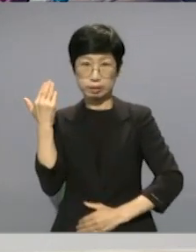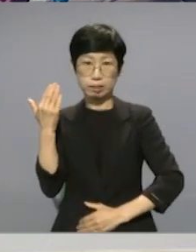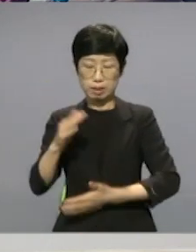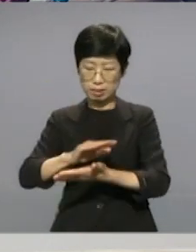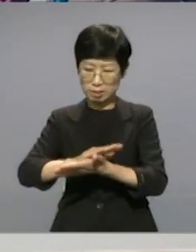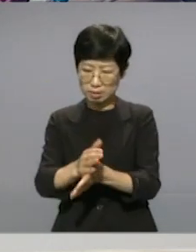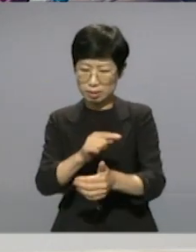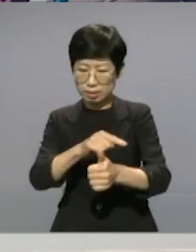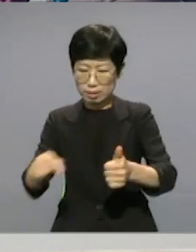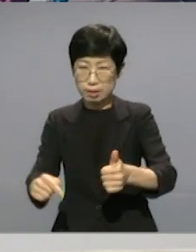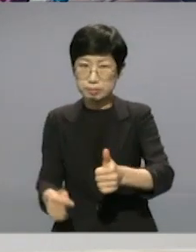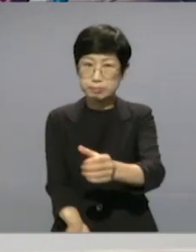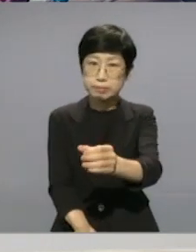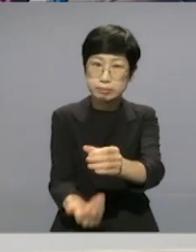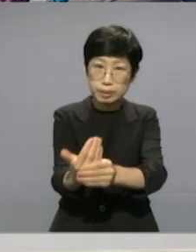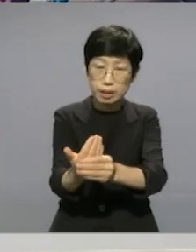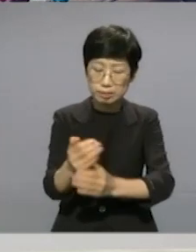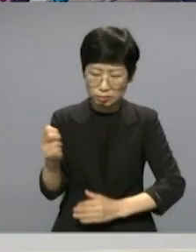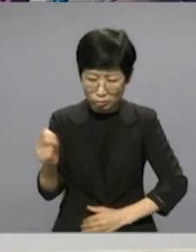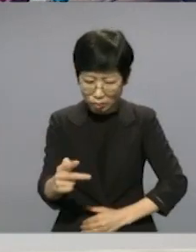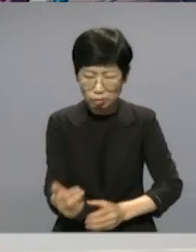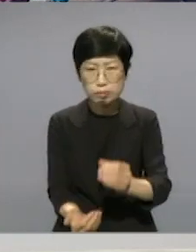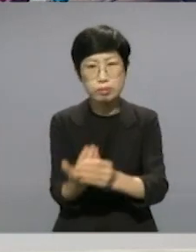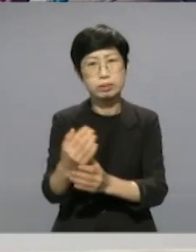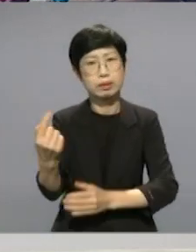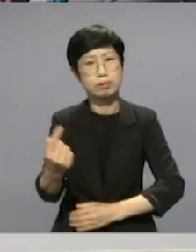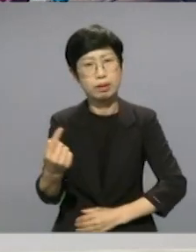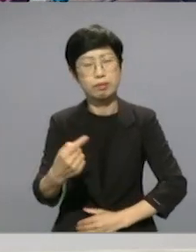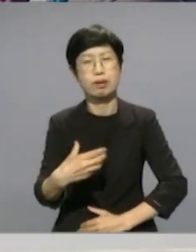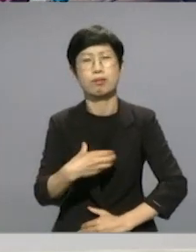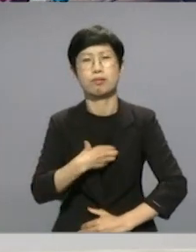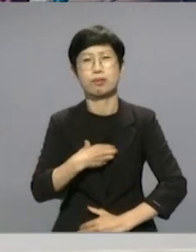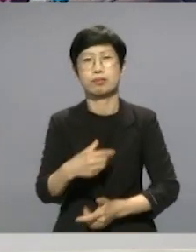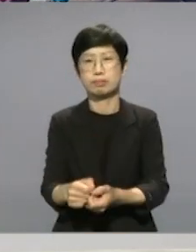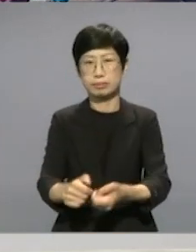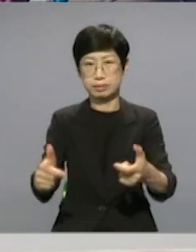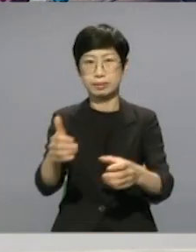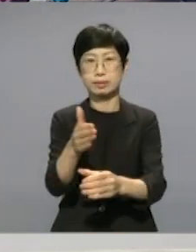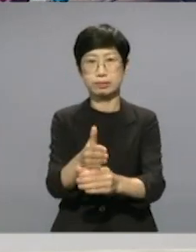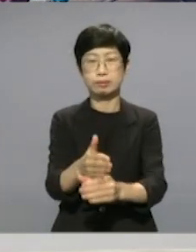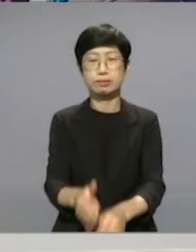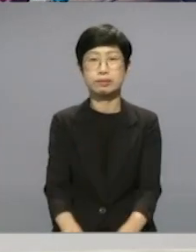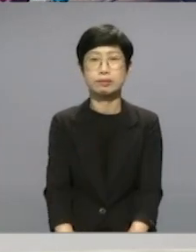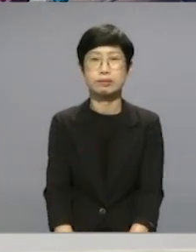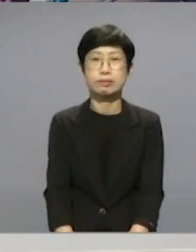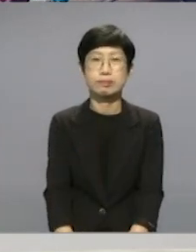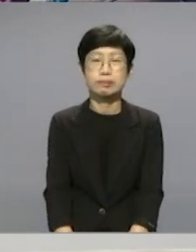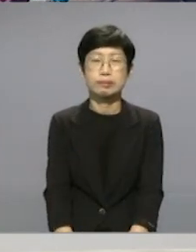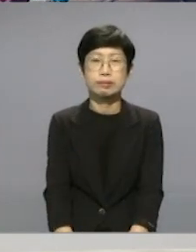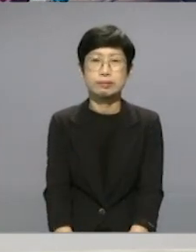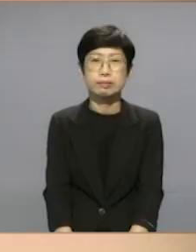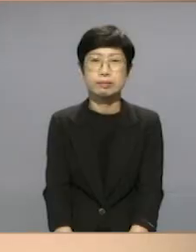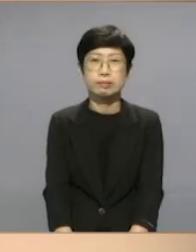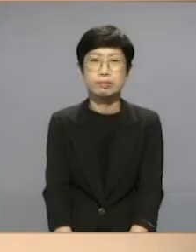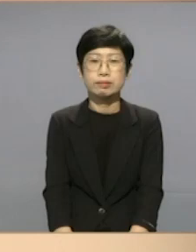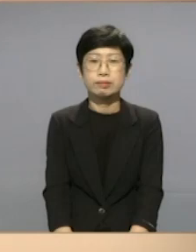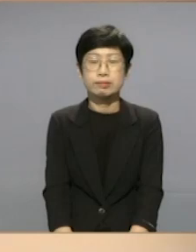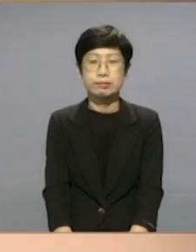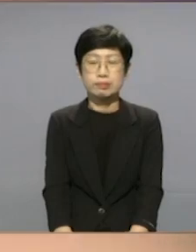벌어졌던 인종 청소를 재현하는 게 아닌지 우려가 커지고 있습니다. 유영선 월드리포터입니다.